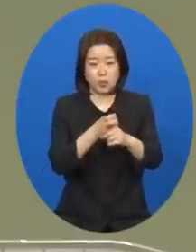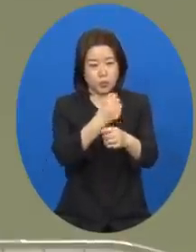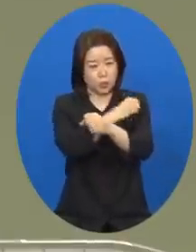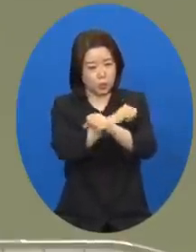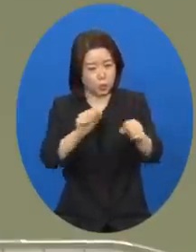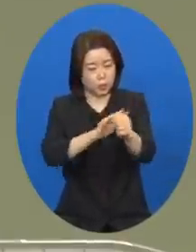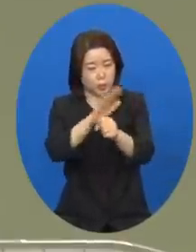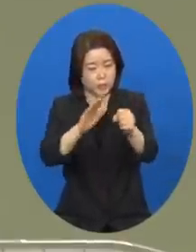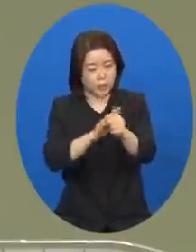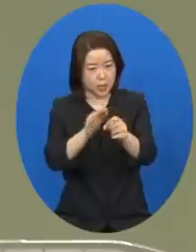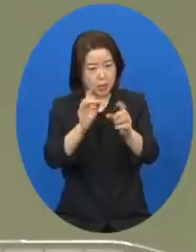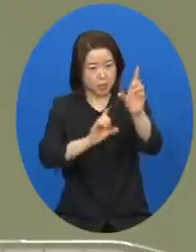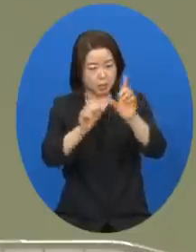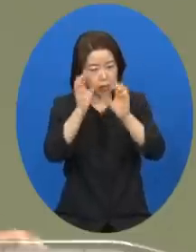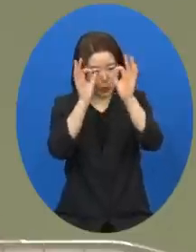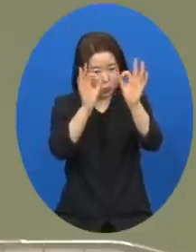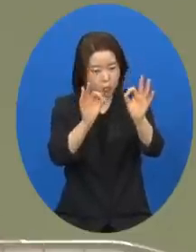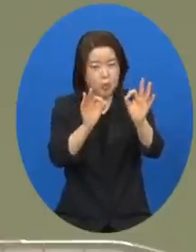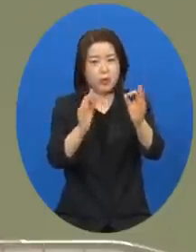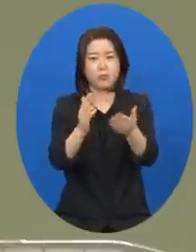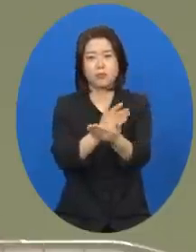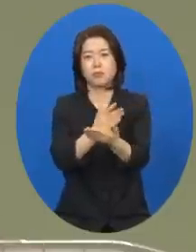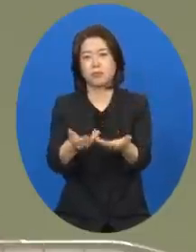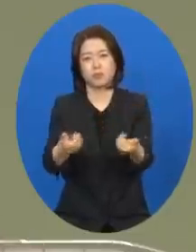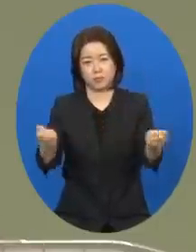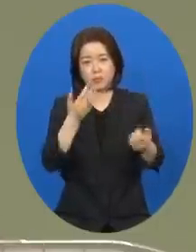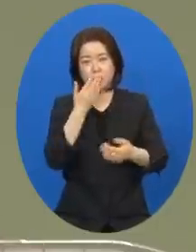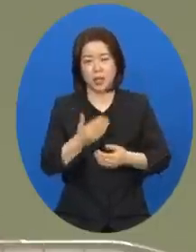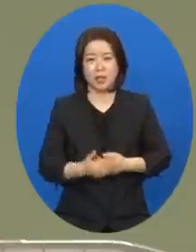용서하고 사랑하는 데서부터 갈라지는 거예요.